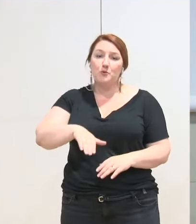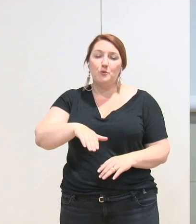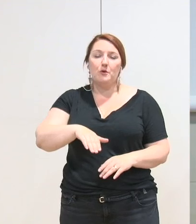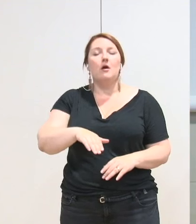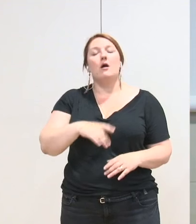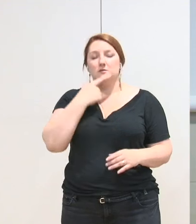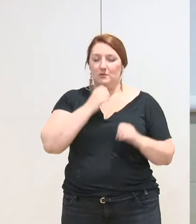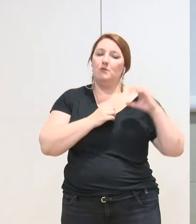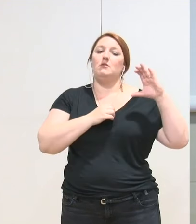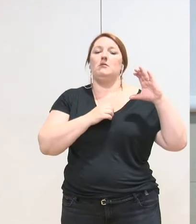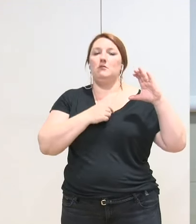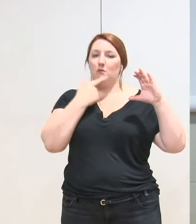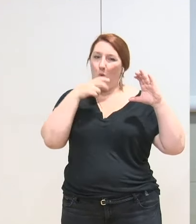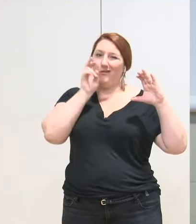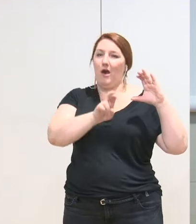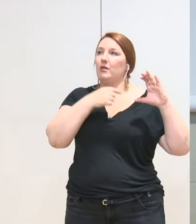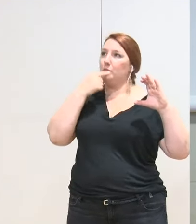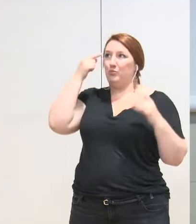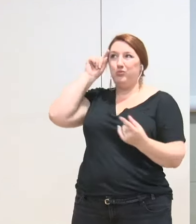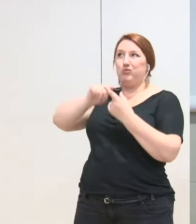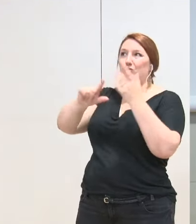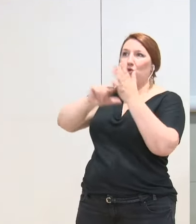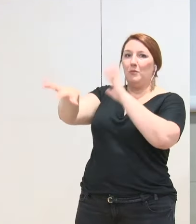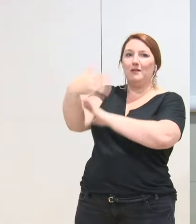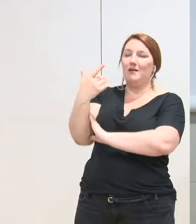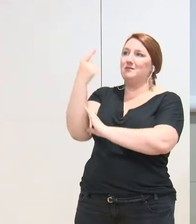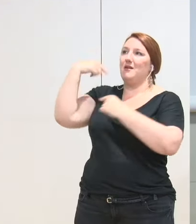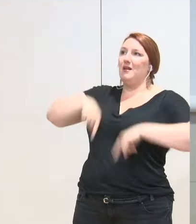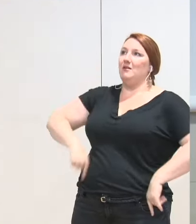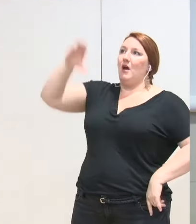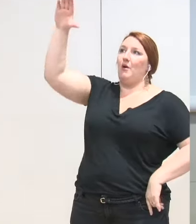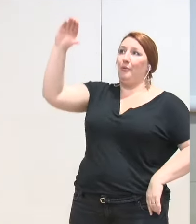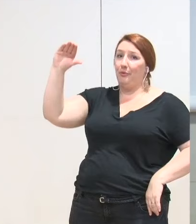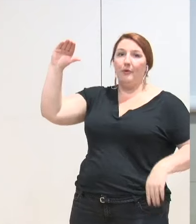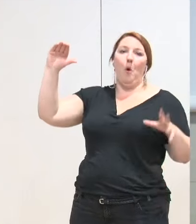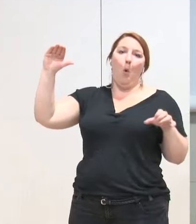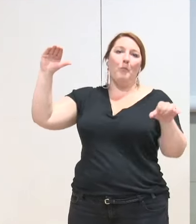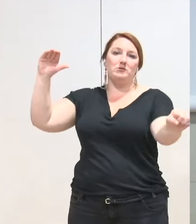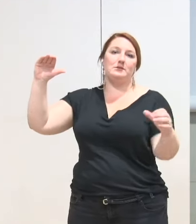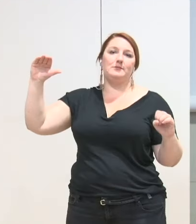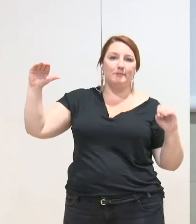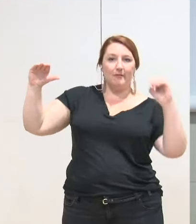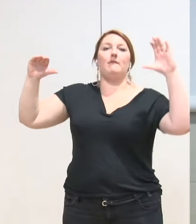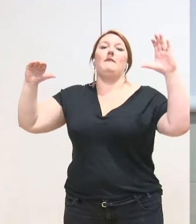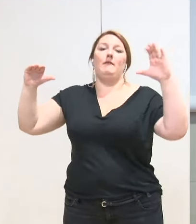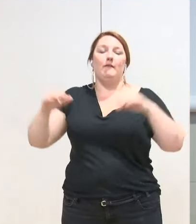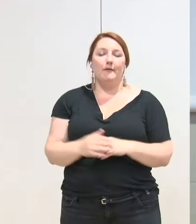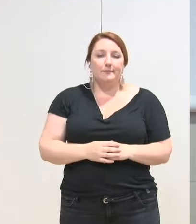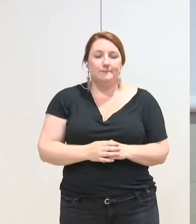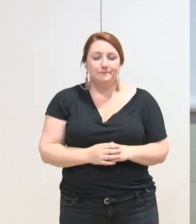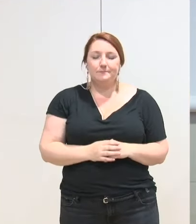l'austérité violente imposée par l'État à partir de 2015 si l'on détaille les recettes de